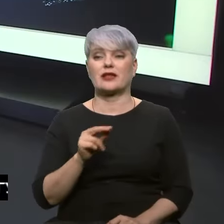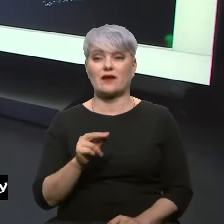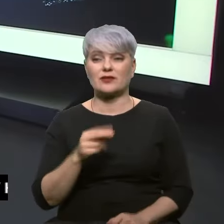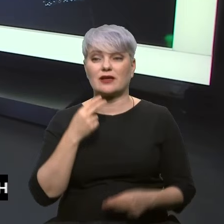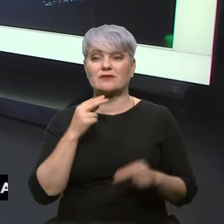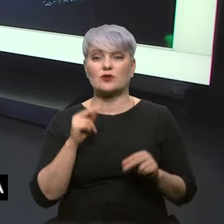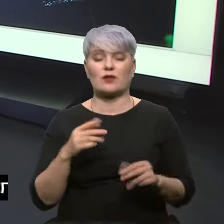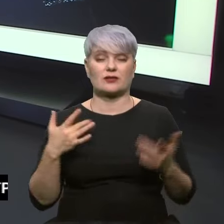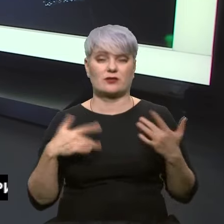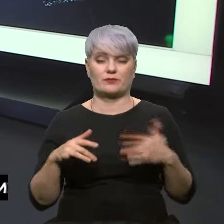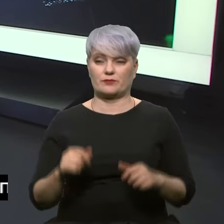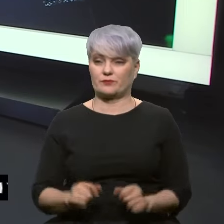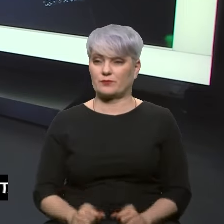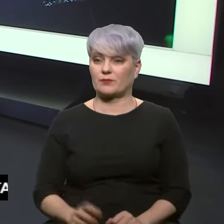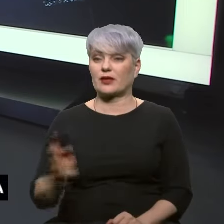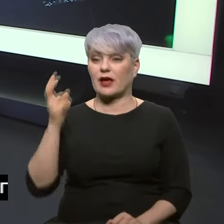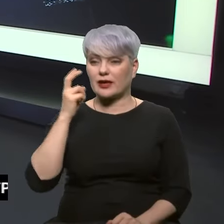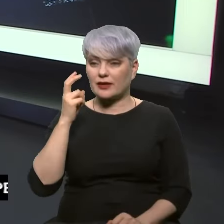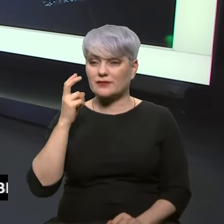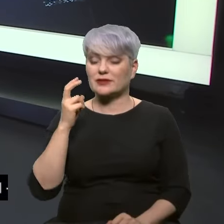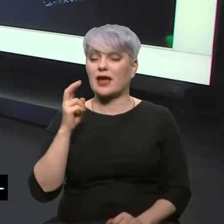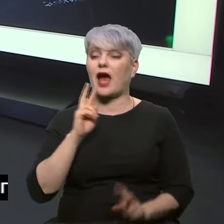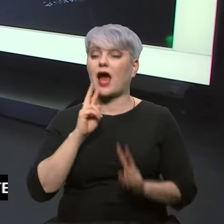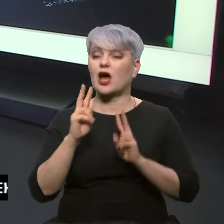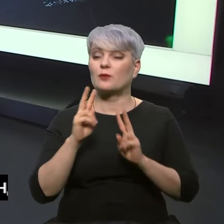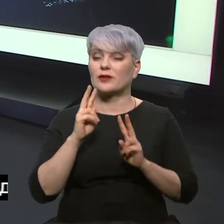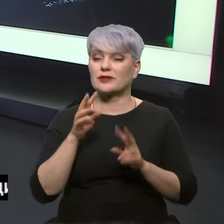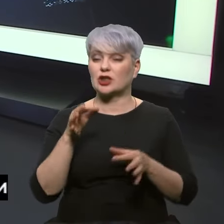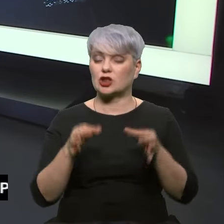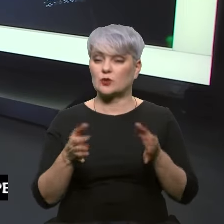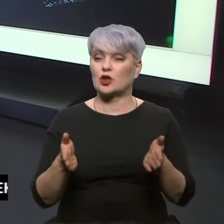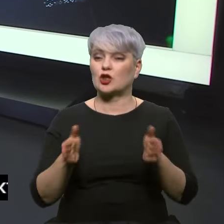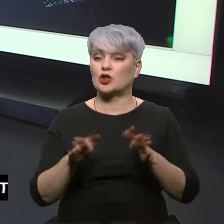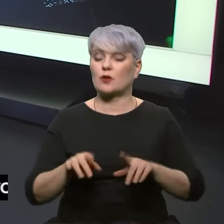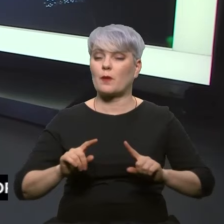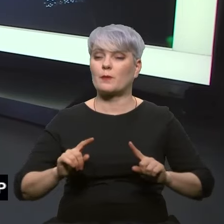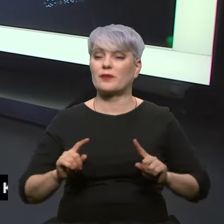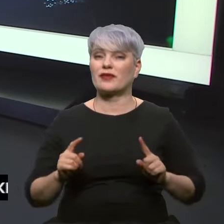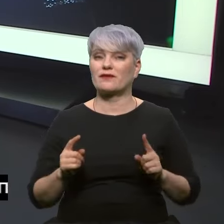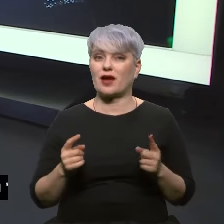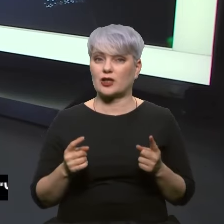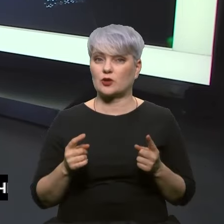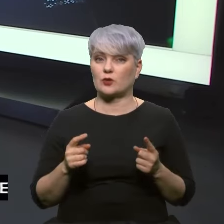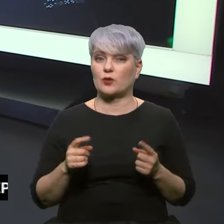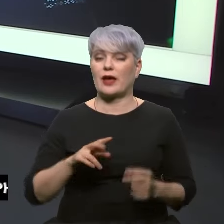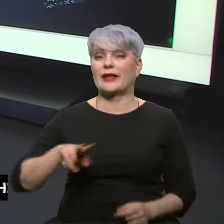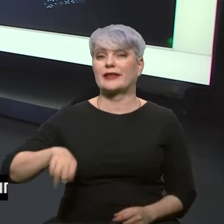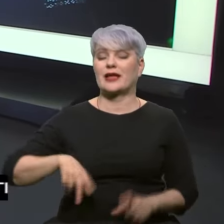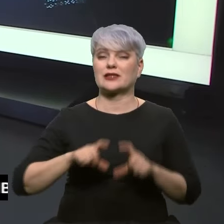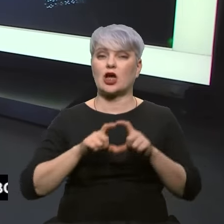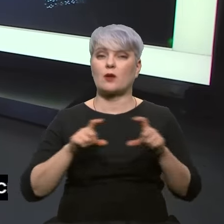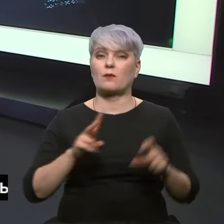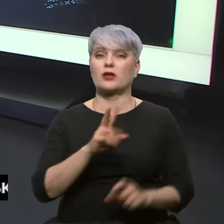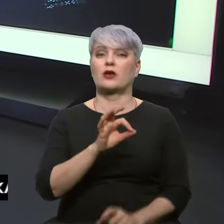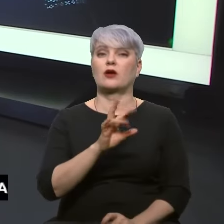Київський апеляційний суд залишив під вартою директора інвестиційної компанії «Конкорд Кепітал» Ігоря Мазепу. Його підозрюють у незаконному